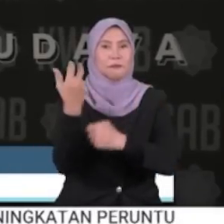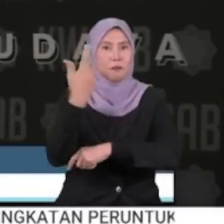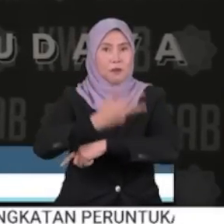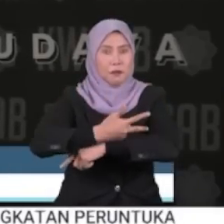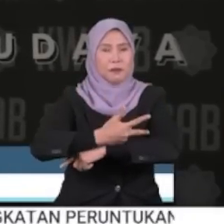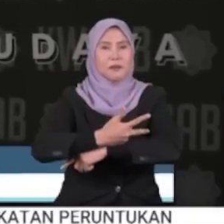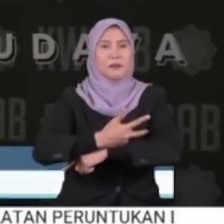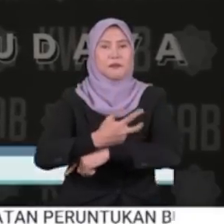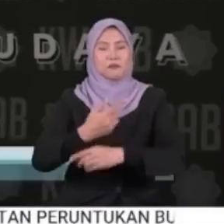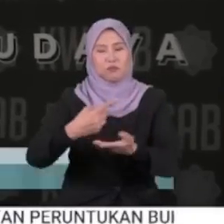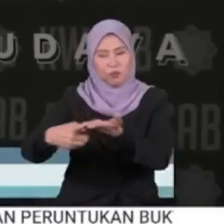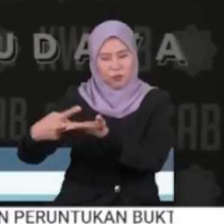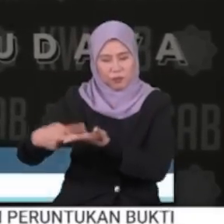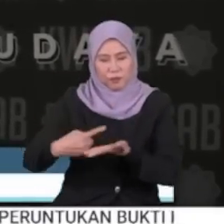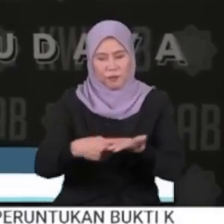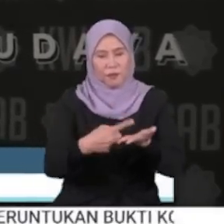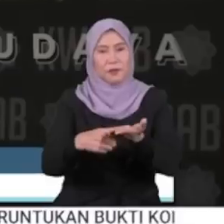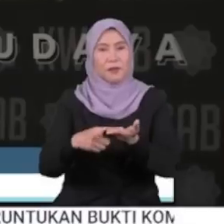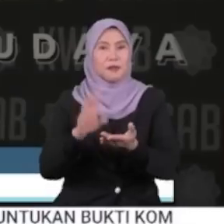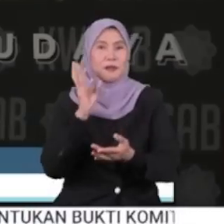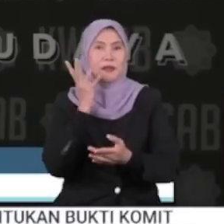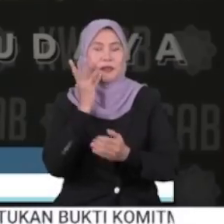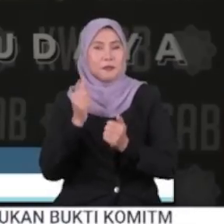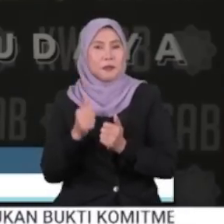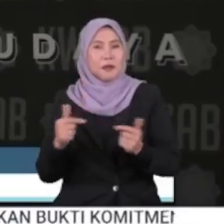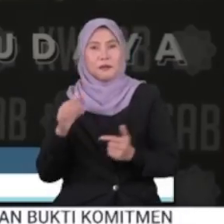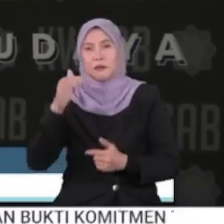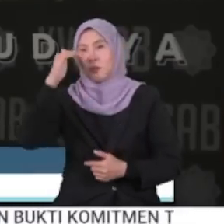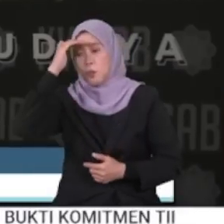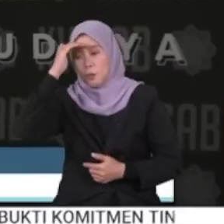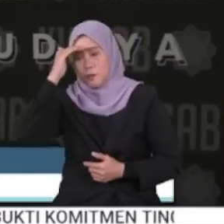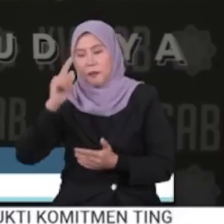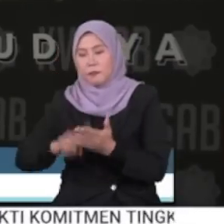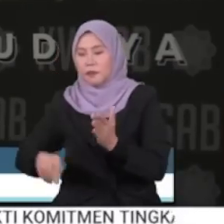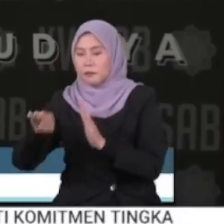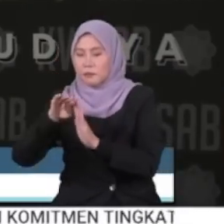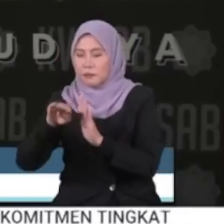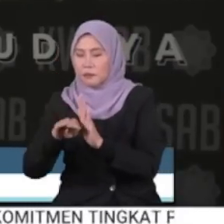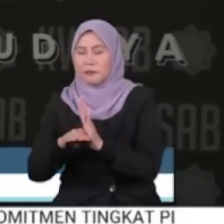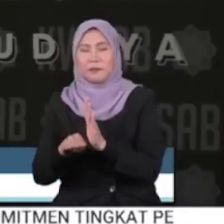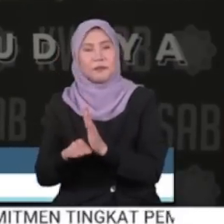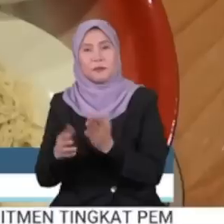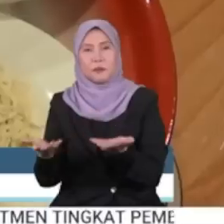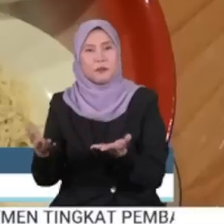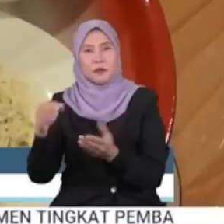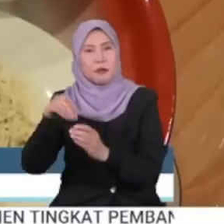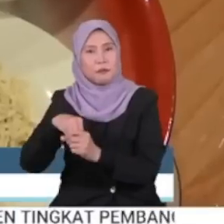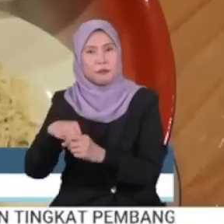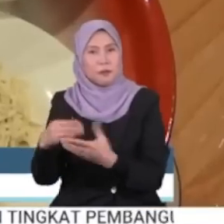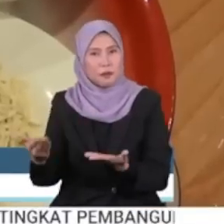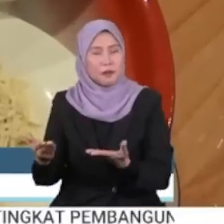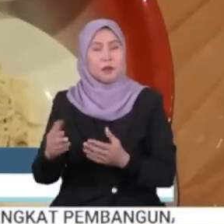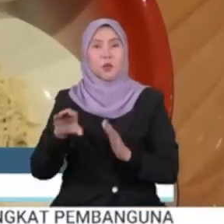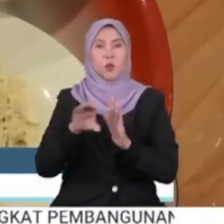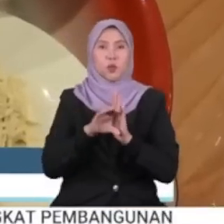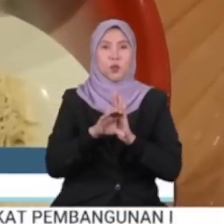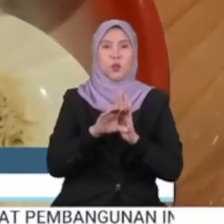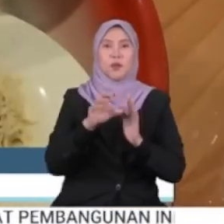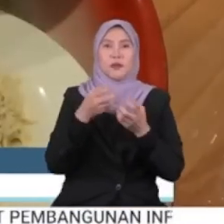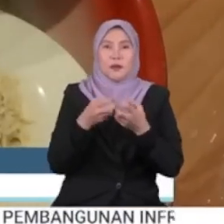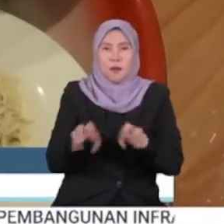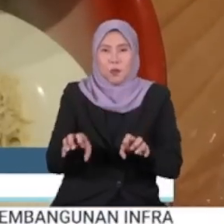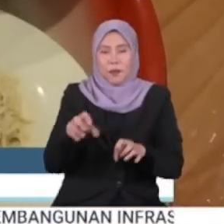kata sepakat kalau nasi biryani Johor ni apa dia punya menu di dalam nasi biryani tersebut. Contohnya telur